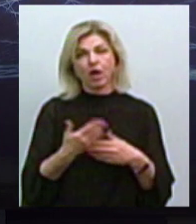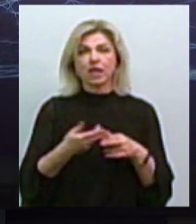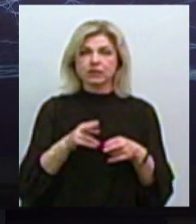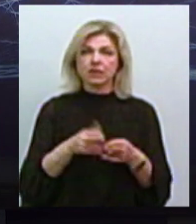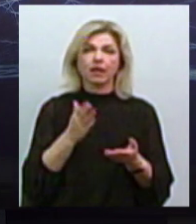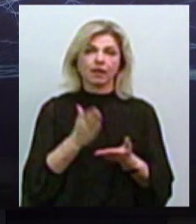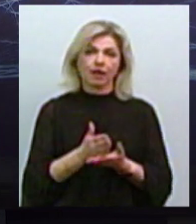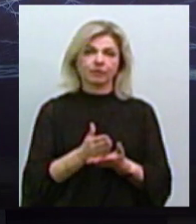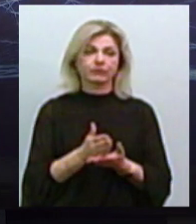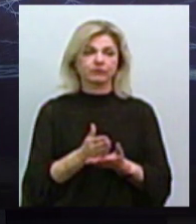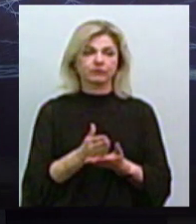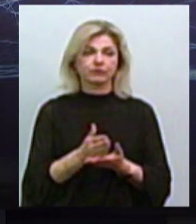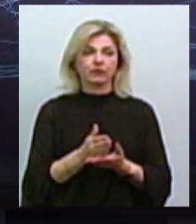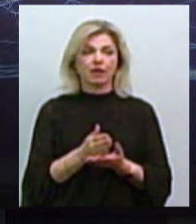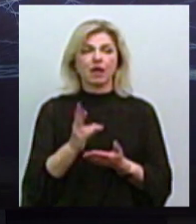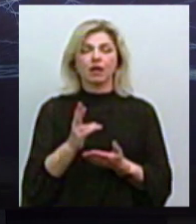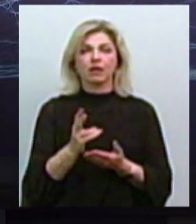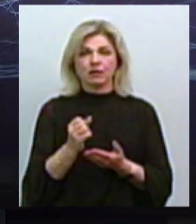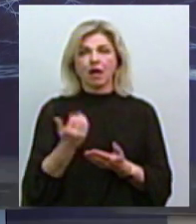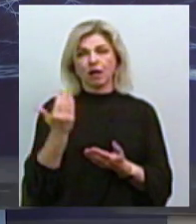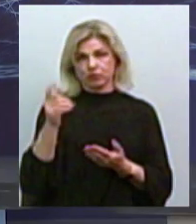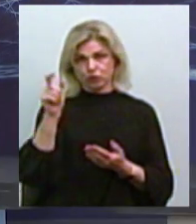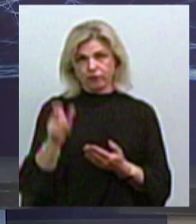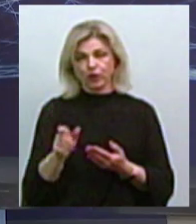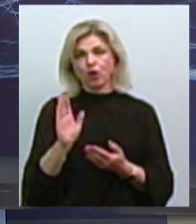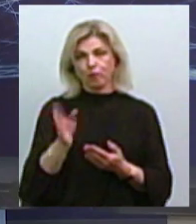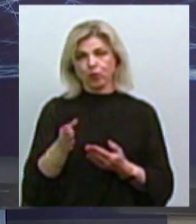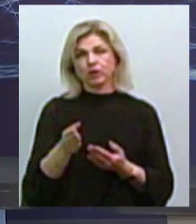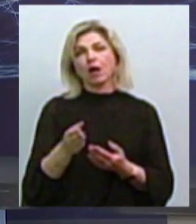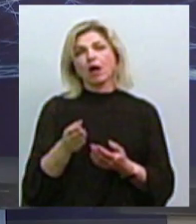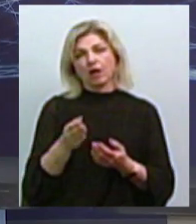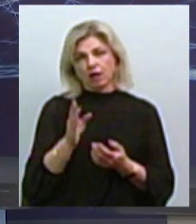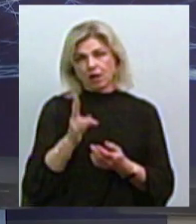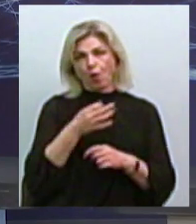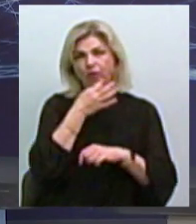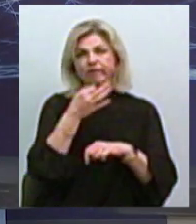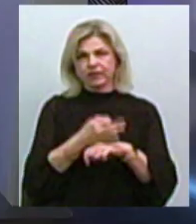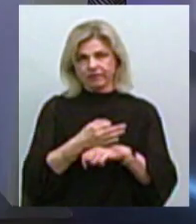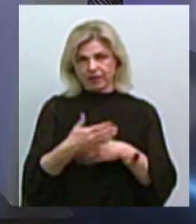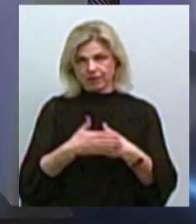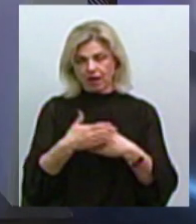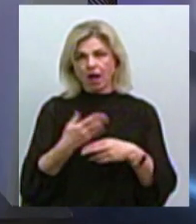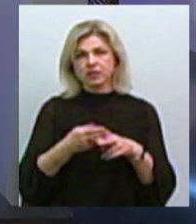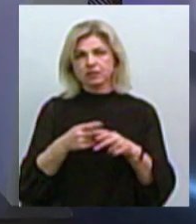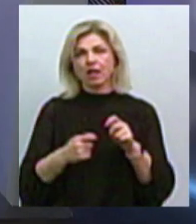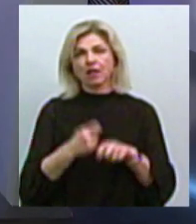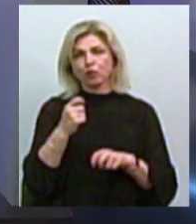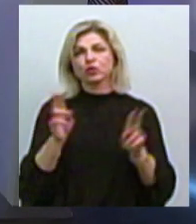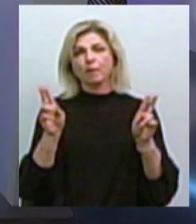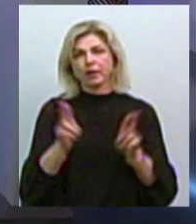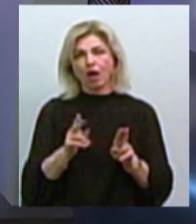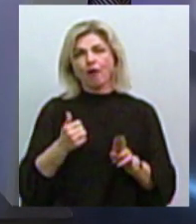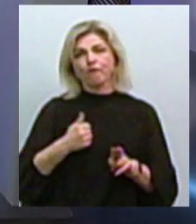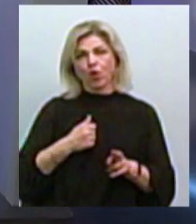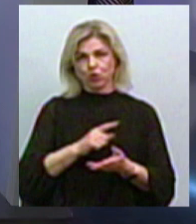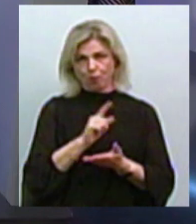які на них накладається... притягуються до чого, від якої відповідальності. Тобто це є порушення правил військового обов'язку,